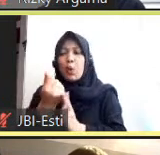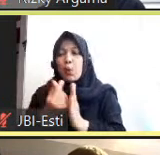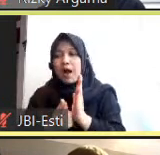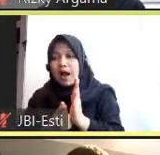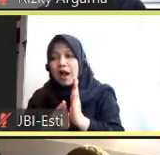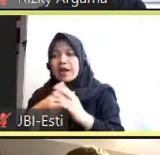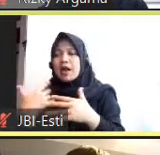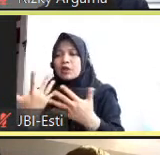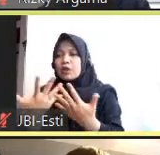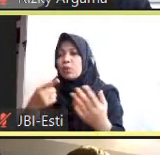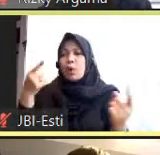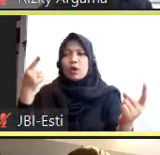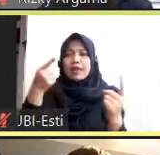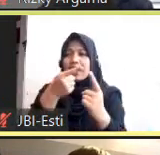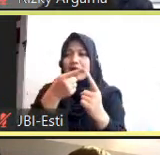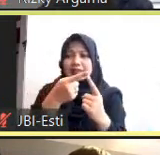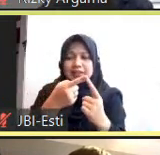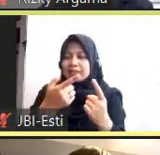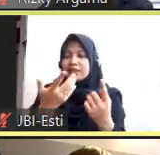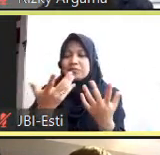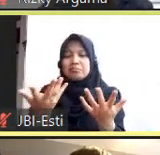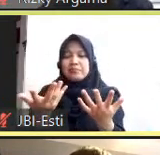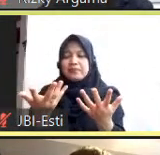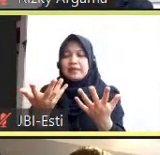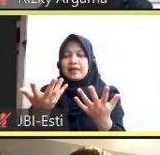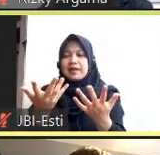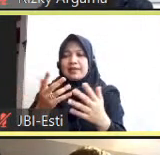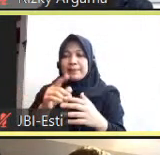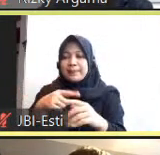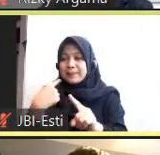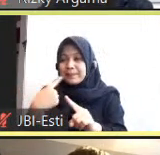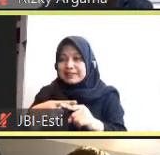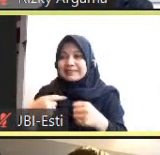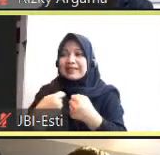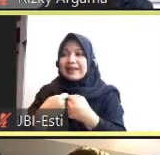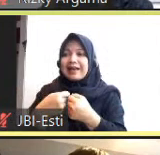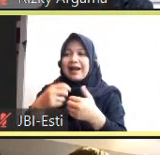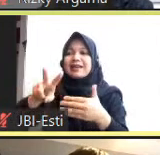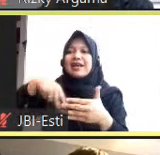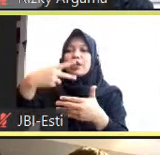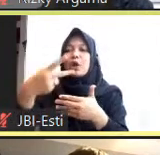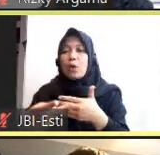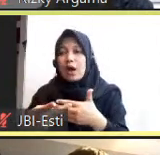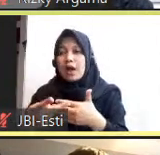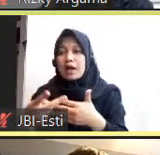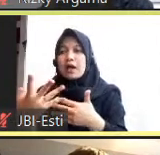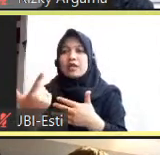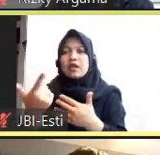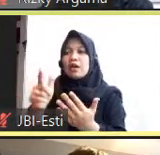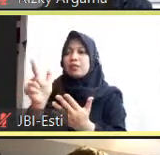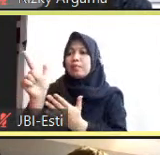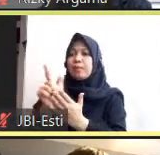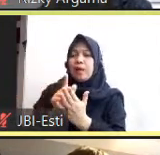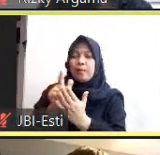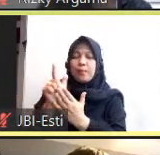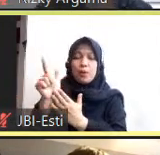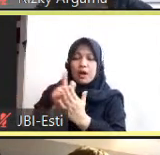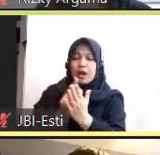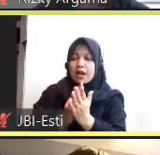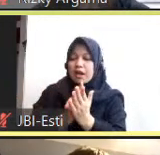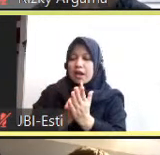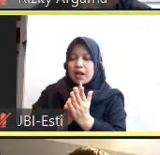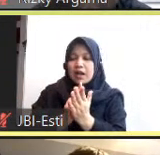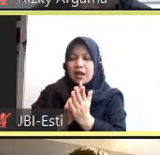orientasi, dan seterusnya, dan juga tantangan dari eksternal tadi, peraturan-peraturan yang restriktif, kemudian